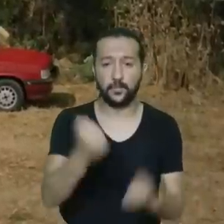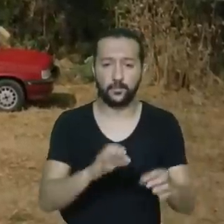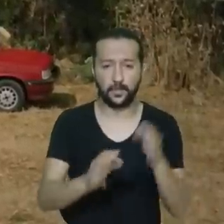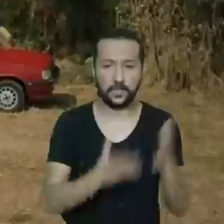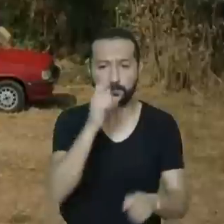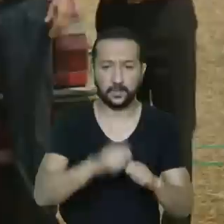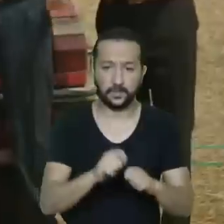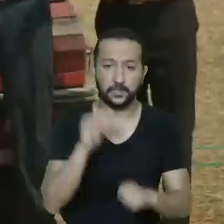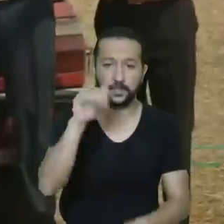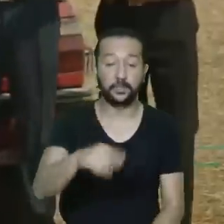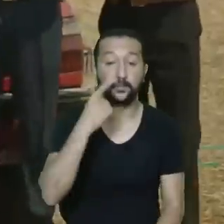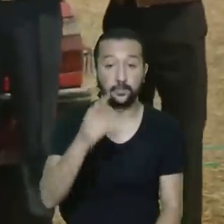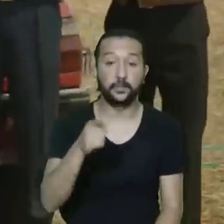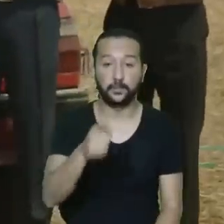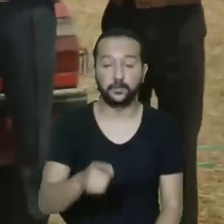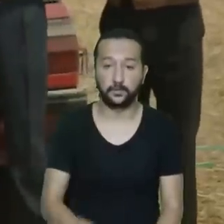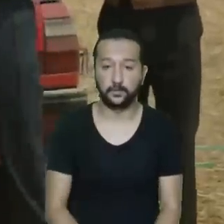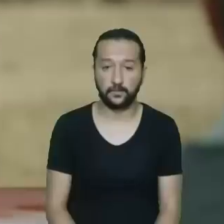yakma işin gelince Hicabi abi.